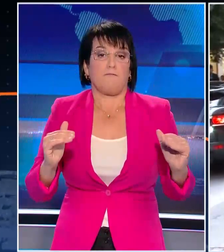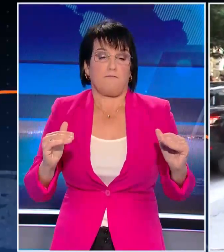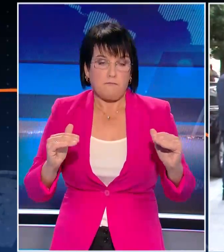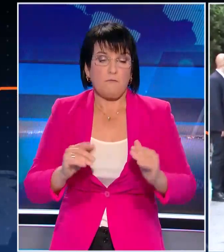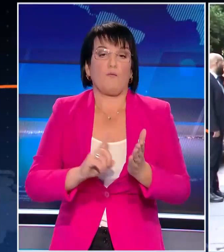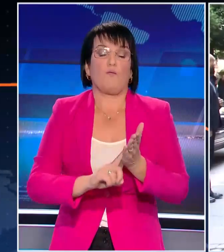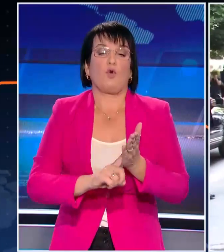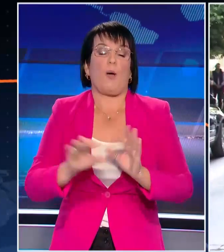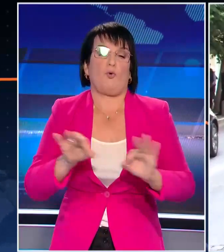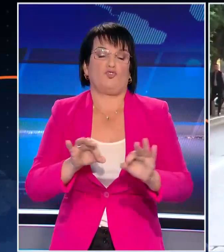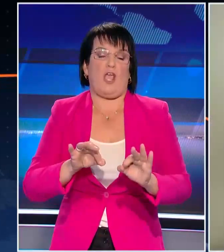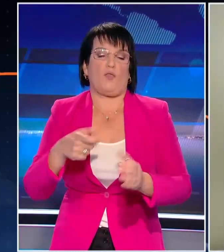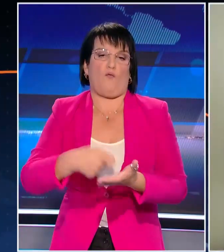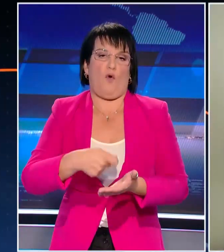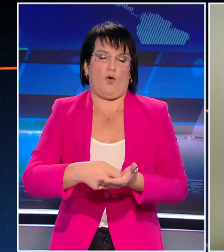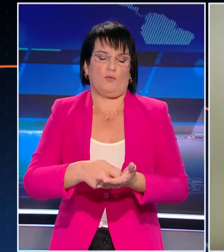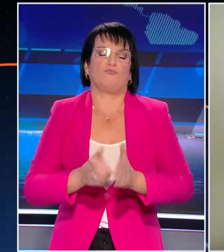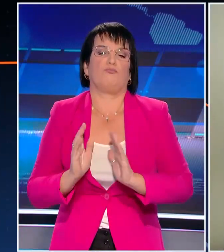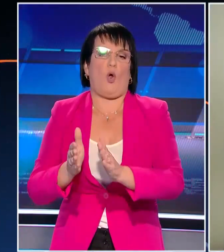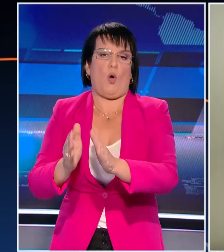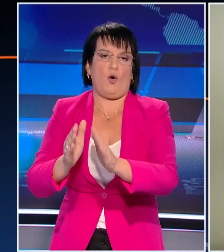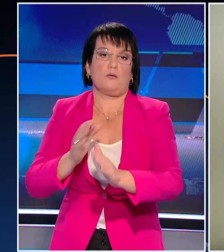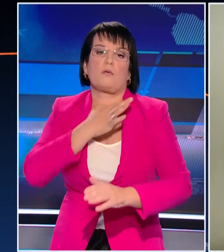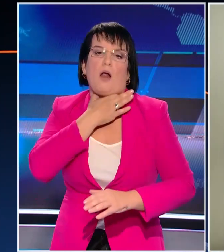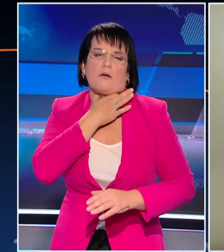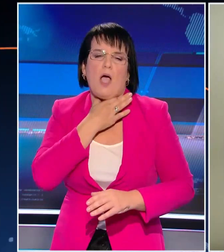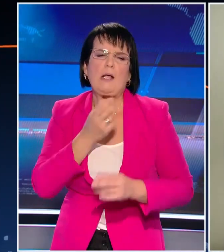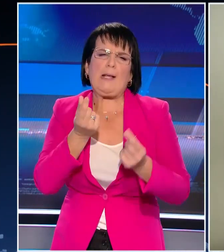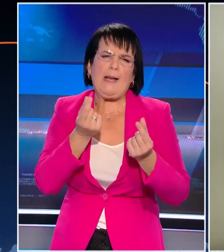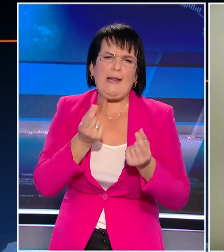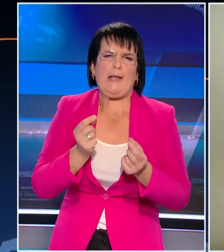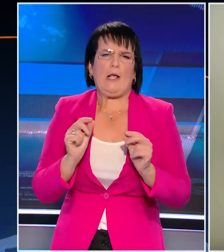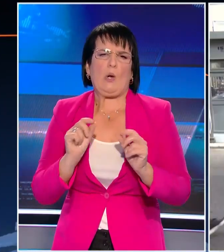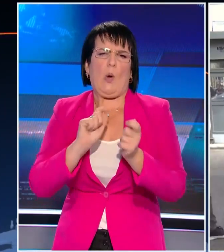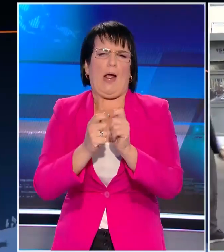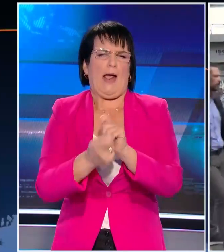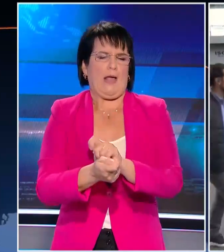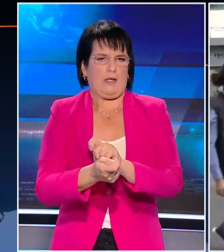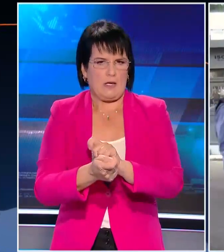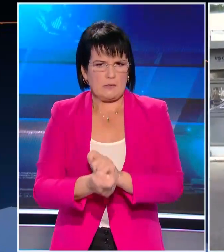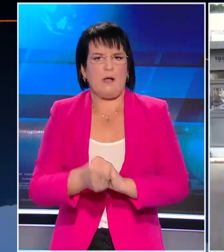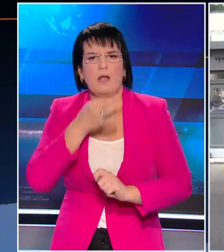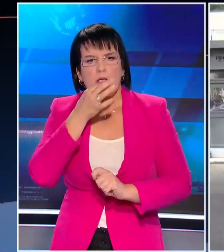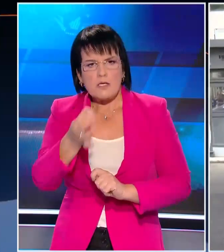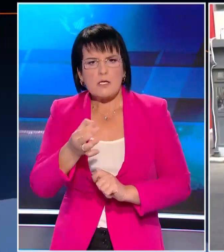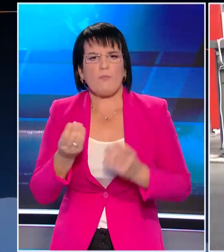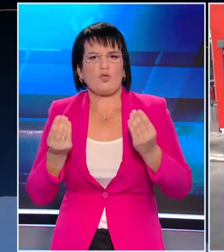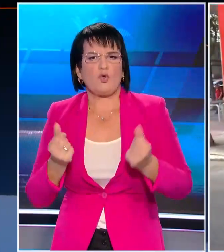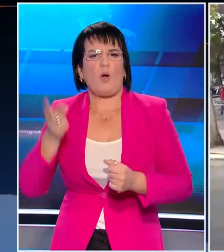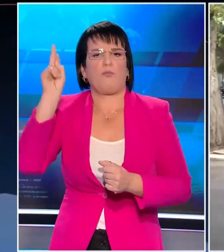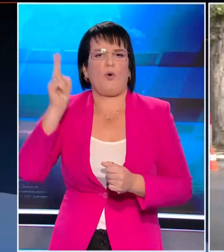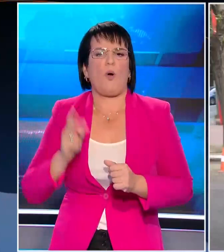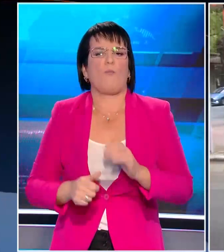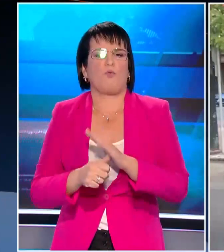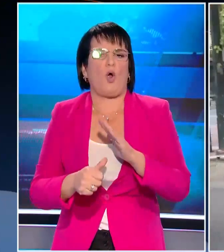του φορολογικού νομοσχεδίου, αλλά θα προχωρήσει, εάν είναι απαραίτητο, σε κάποιες σημειακές αλλαγές. Ενώ δεν έλειψαν και οι αιχμές προς τον πρόεδρο